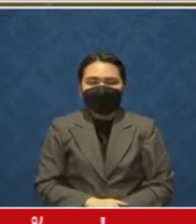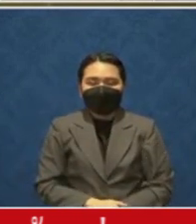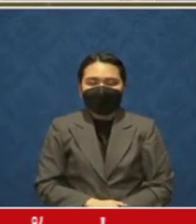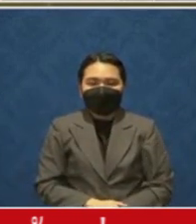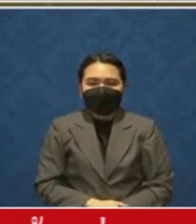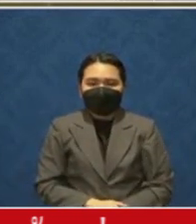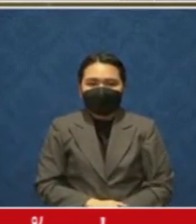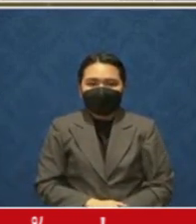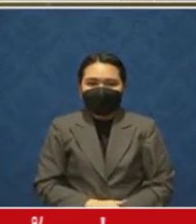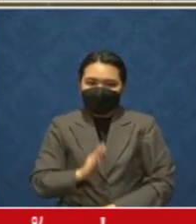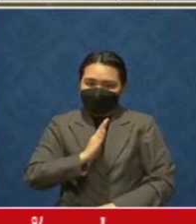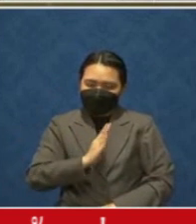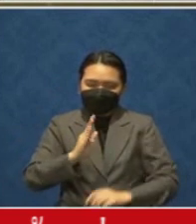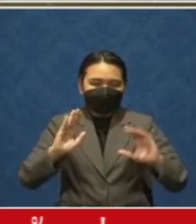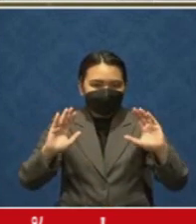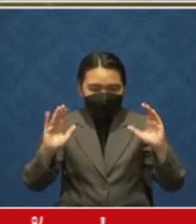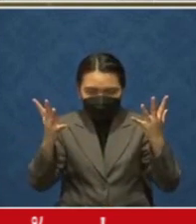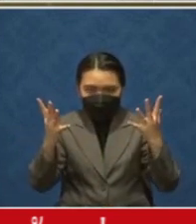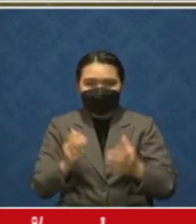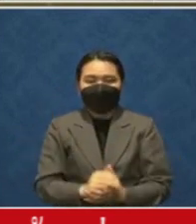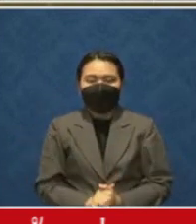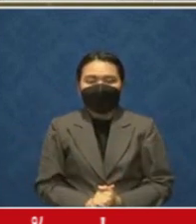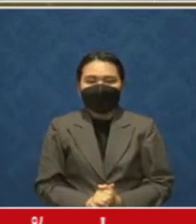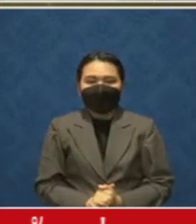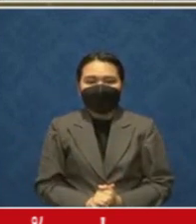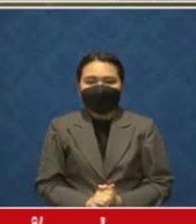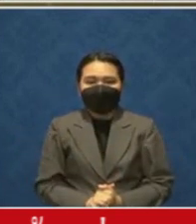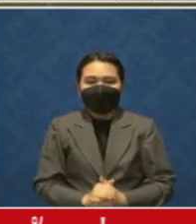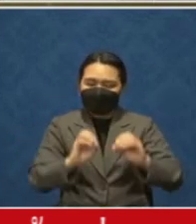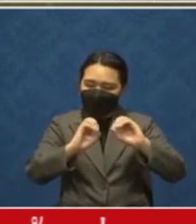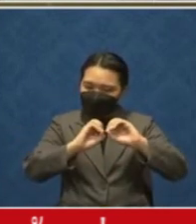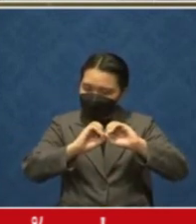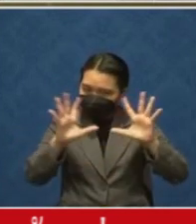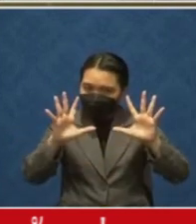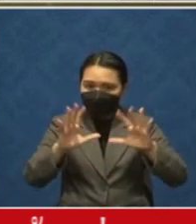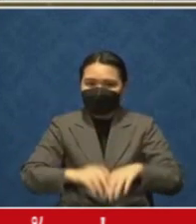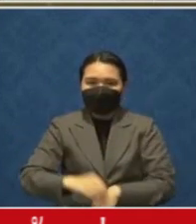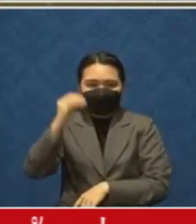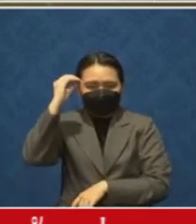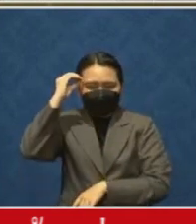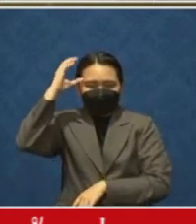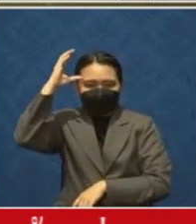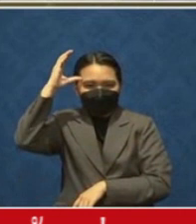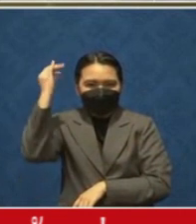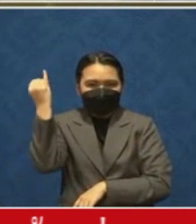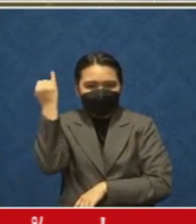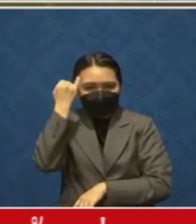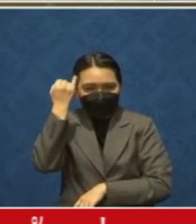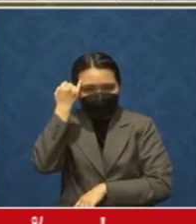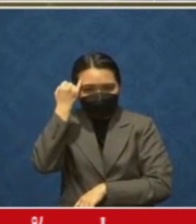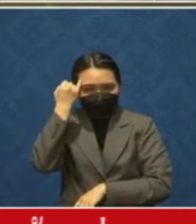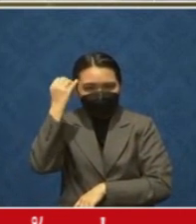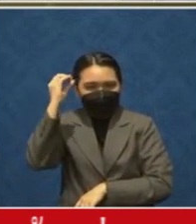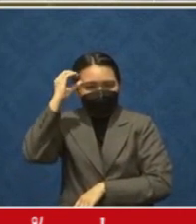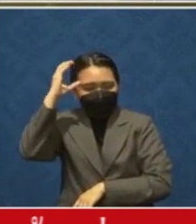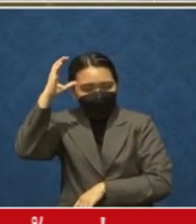ไม่มีความซื่อสัตย์สุจริตเป็นที่ประจักษ์ไร้ภูมิปัญญาไร้องค์ความรู้